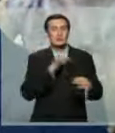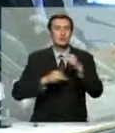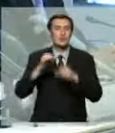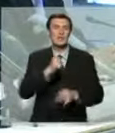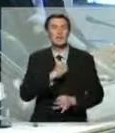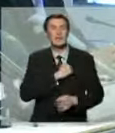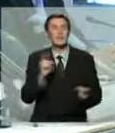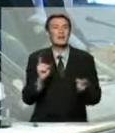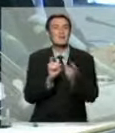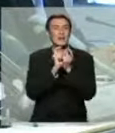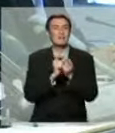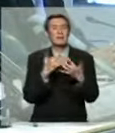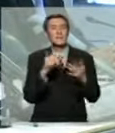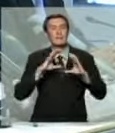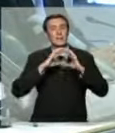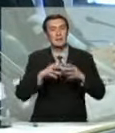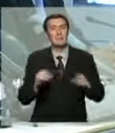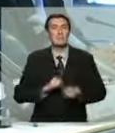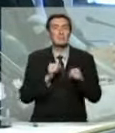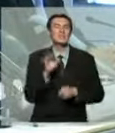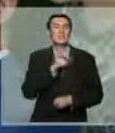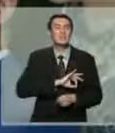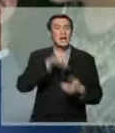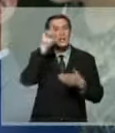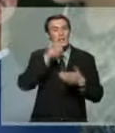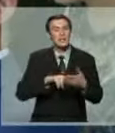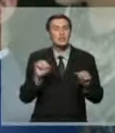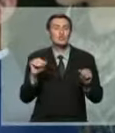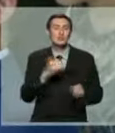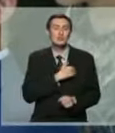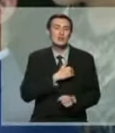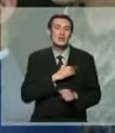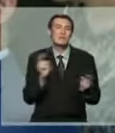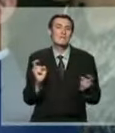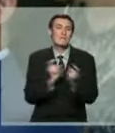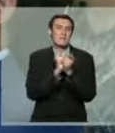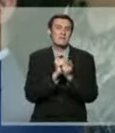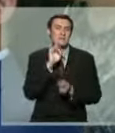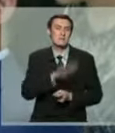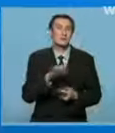обсуждение военных конфликтов по всей планете и попыток использования религии в целях разжигания ненависти между народами.